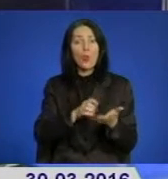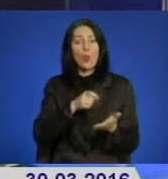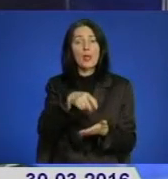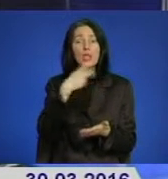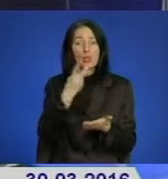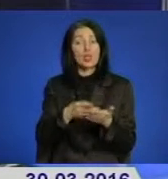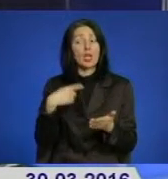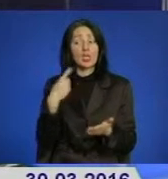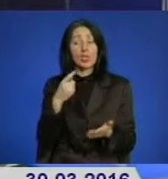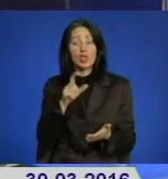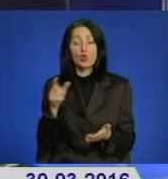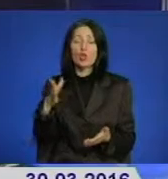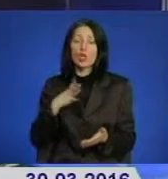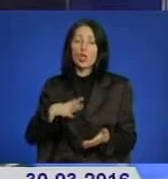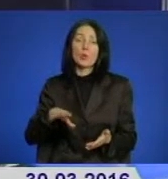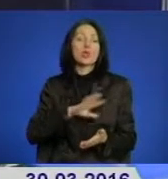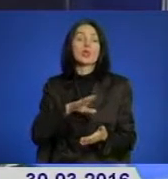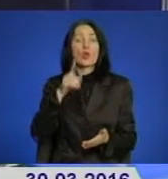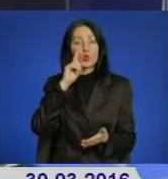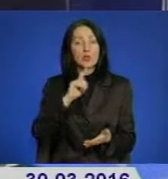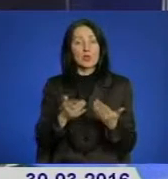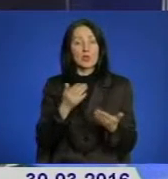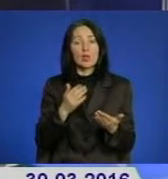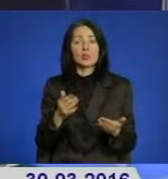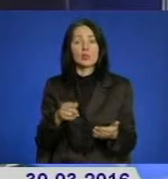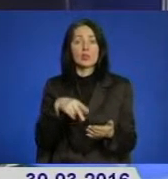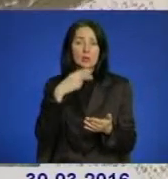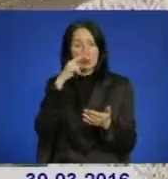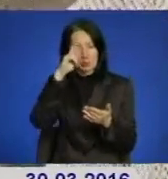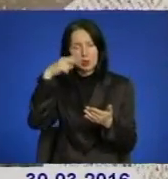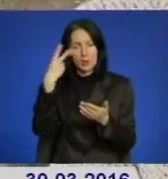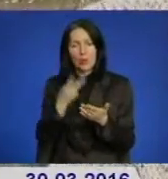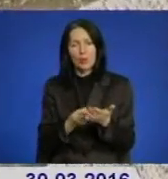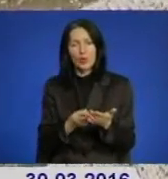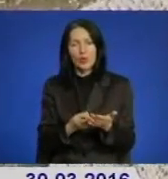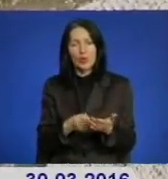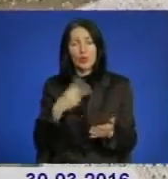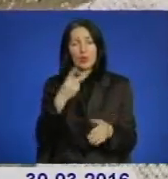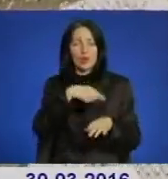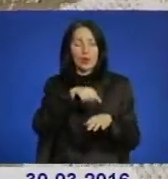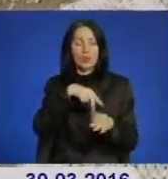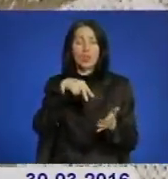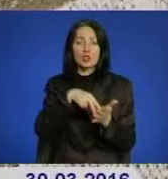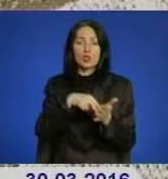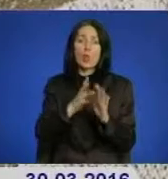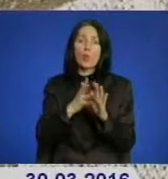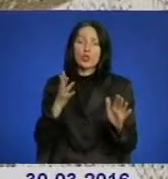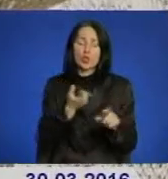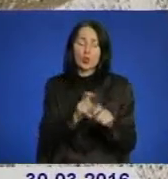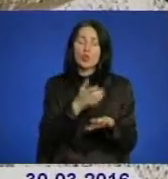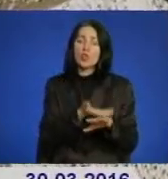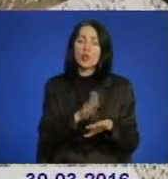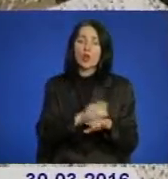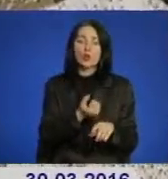показники лічильників, люди терплять незручності і навіть не притомніють. Два часи стоїмо по чергам, дуже важко,